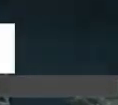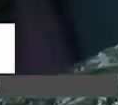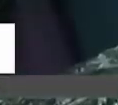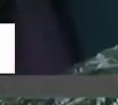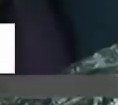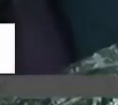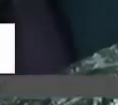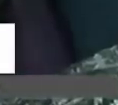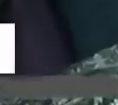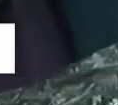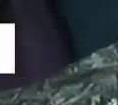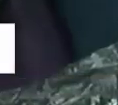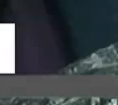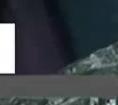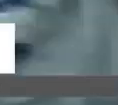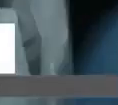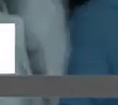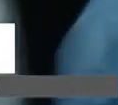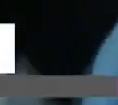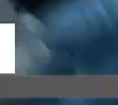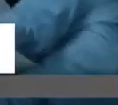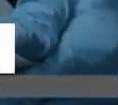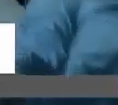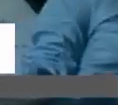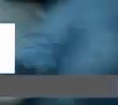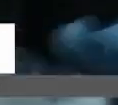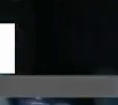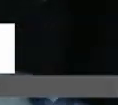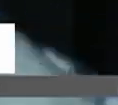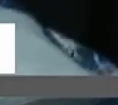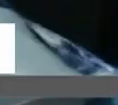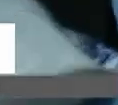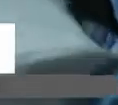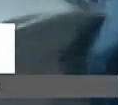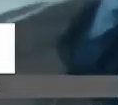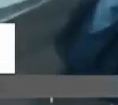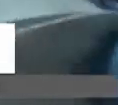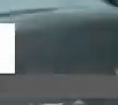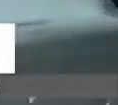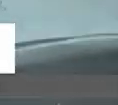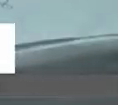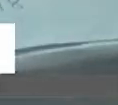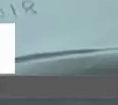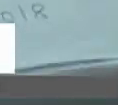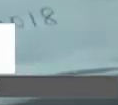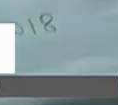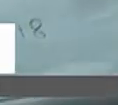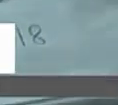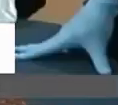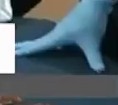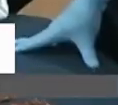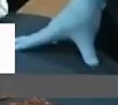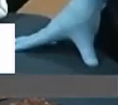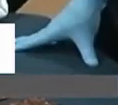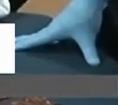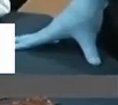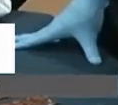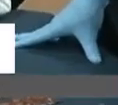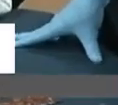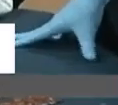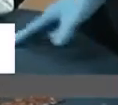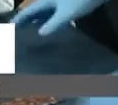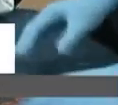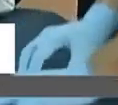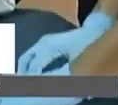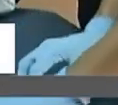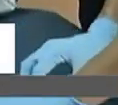Simpan dadah dalam rumah, sepasang suami isteri direman 7 hari. Laporannya seketika nanti.